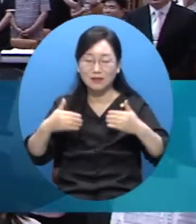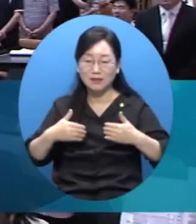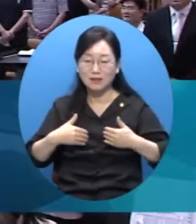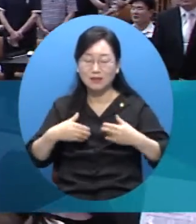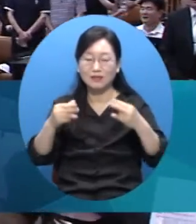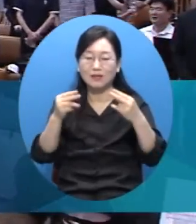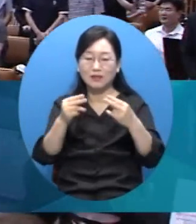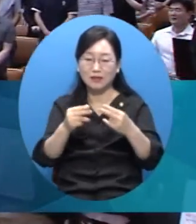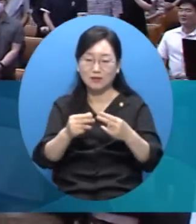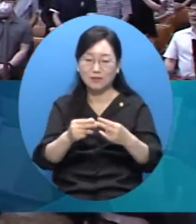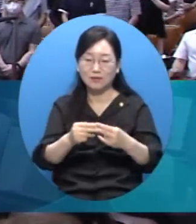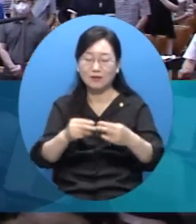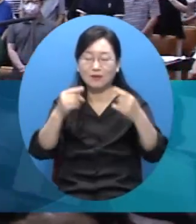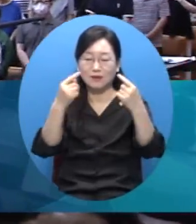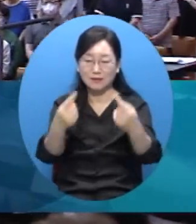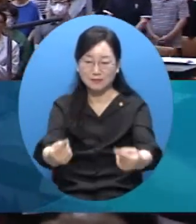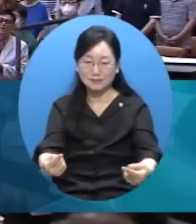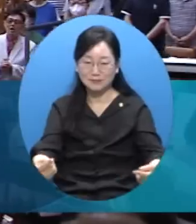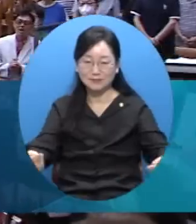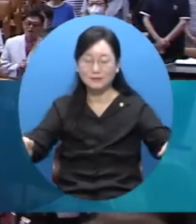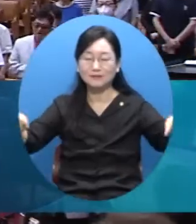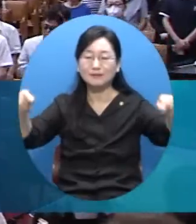언제나 나와